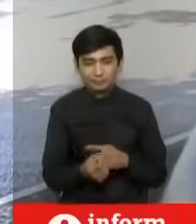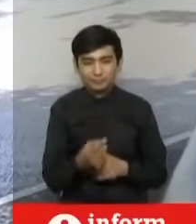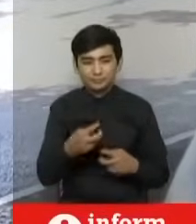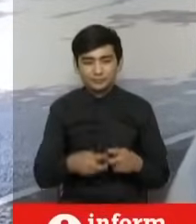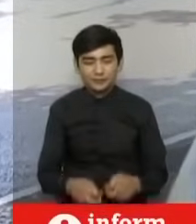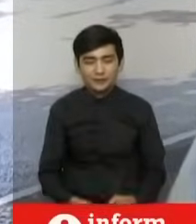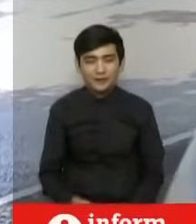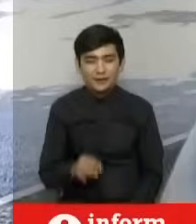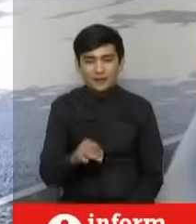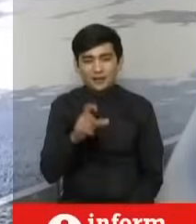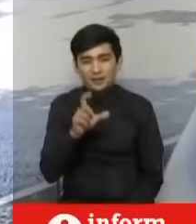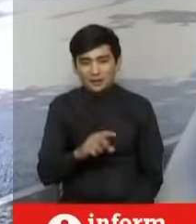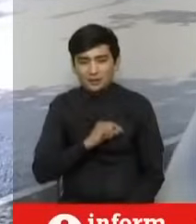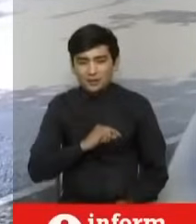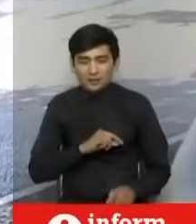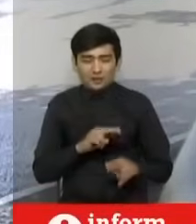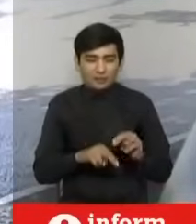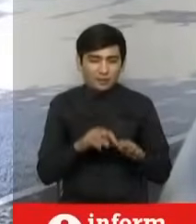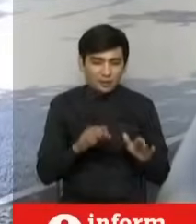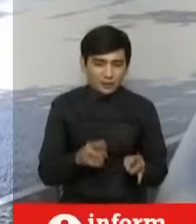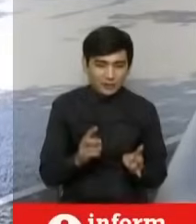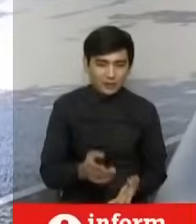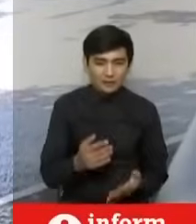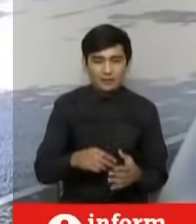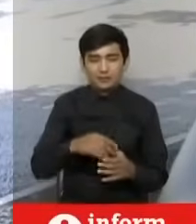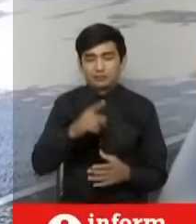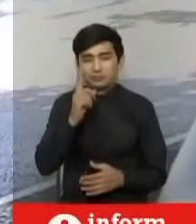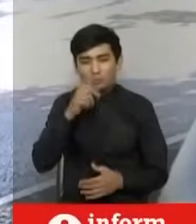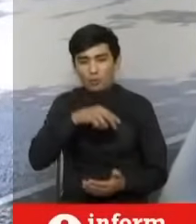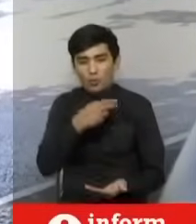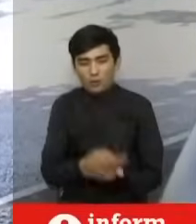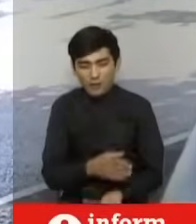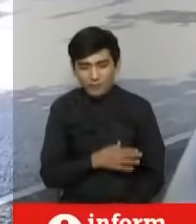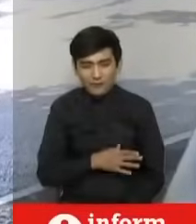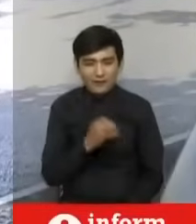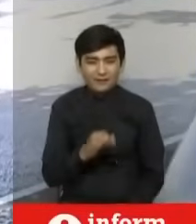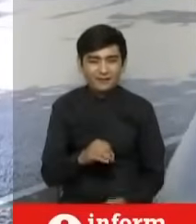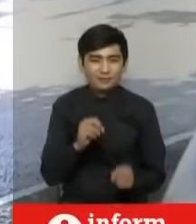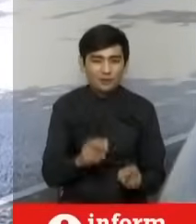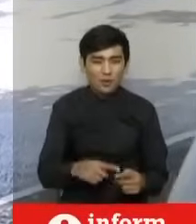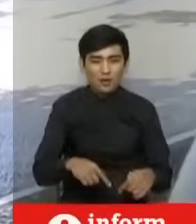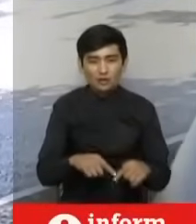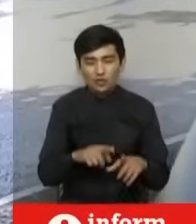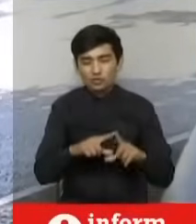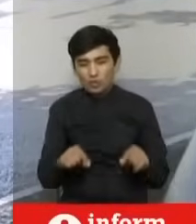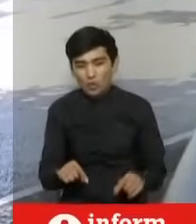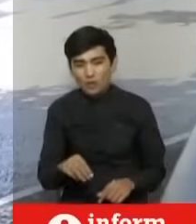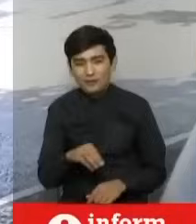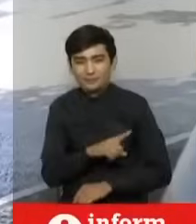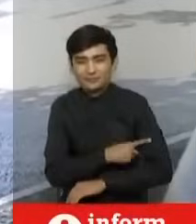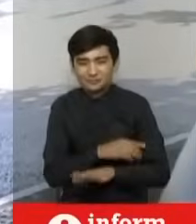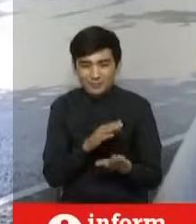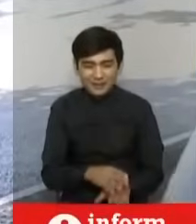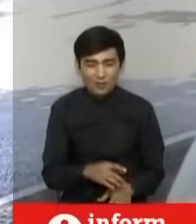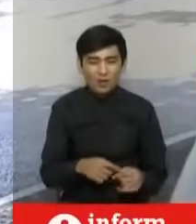Работники получают травмы при строительстве. Бывают случаи с высоты падали. Есть случаи в бюджетных организациях, школах, медицинских организациях.